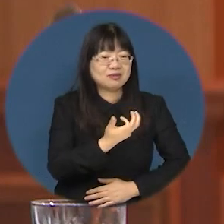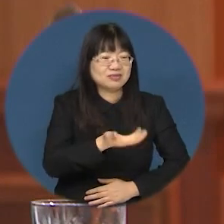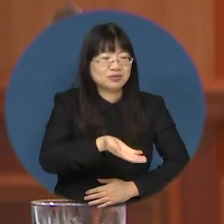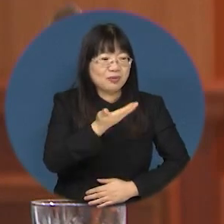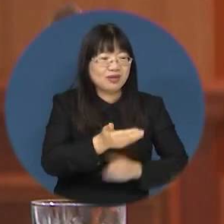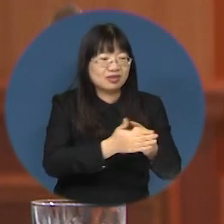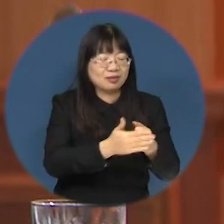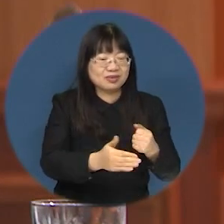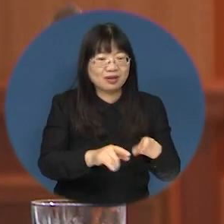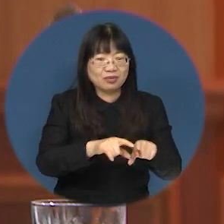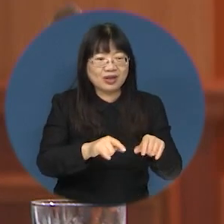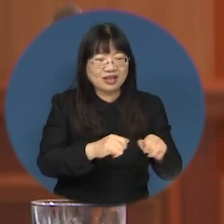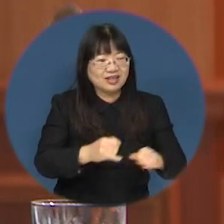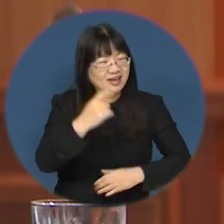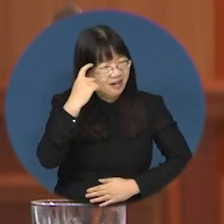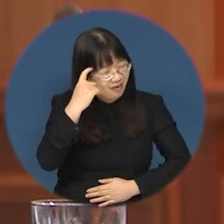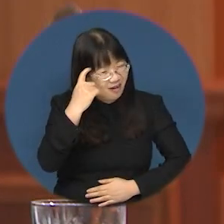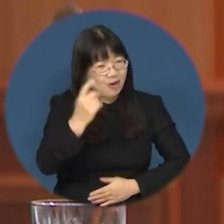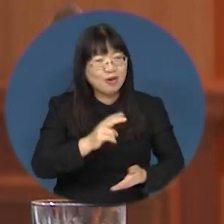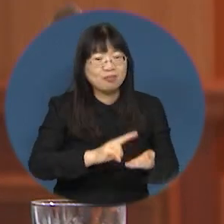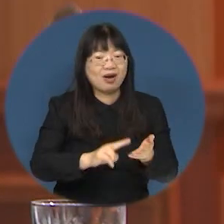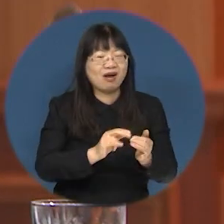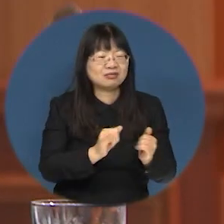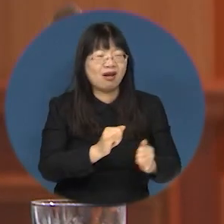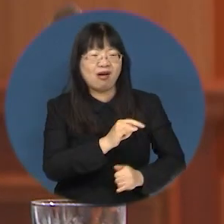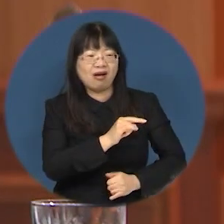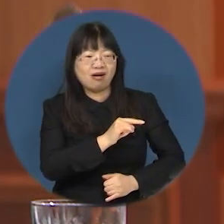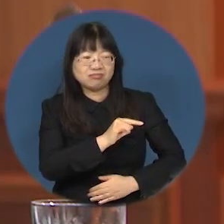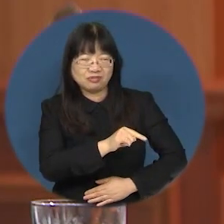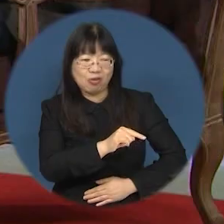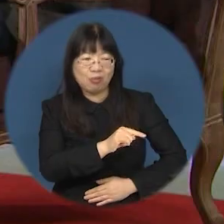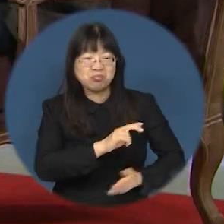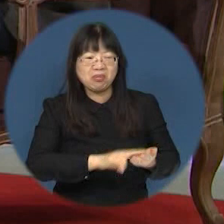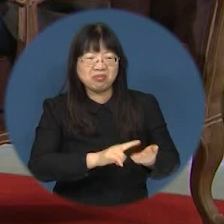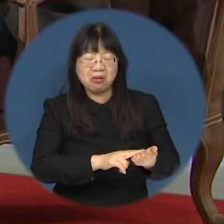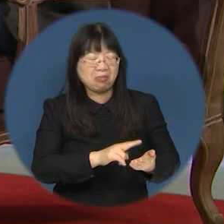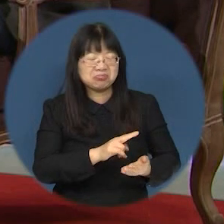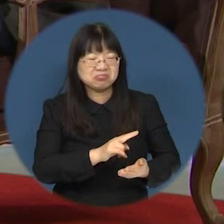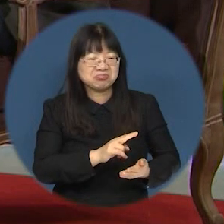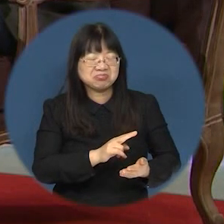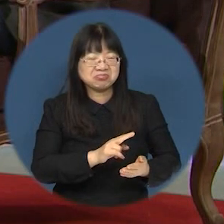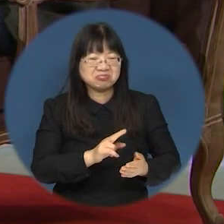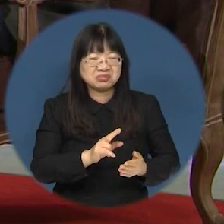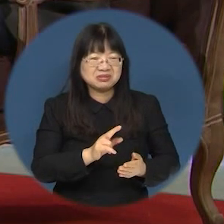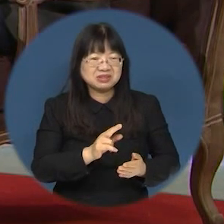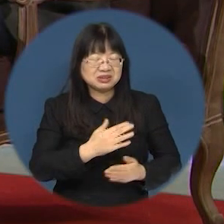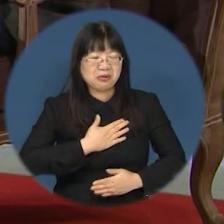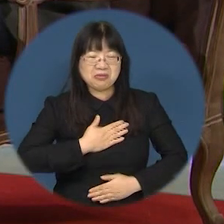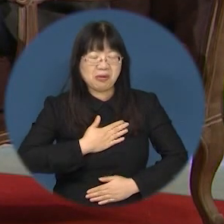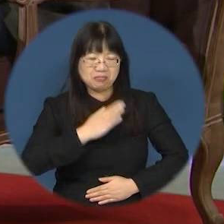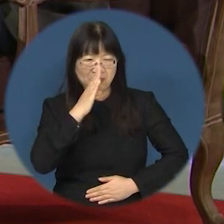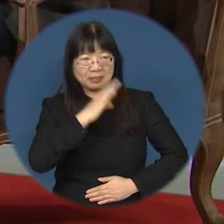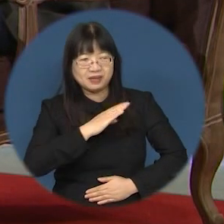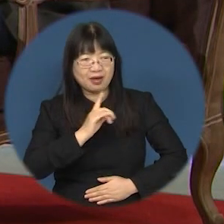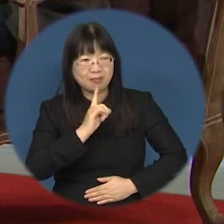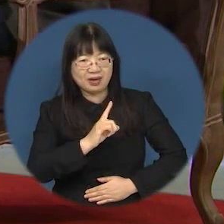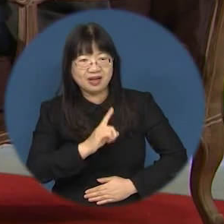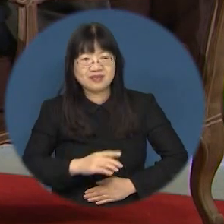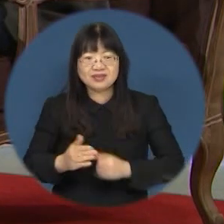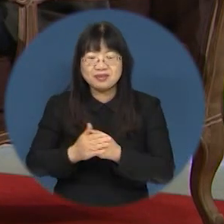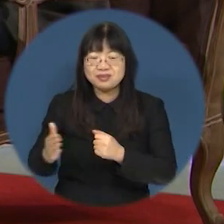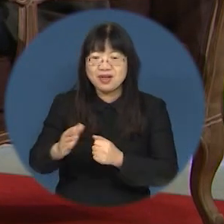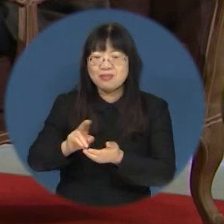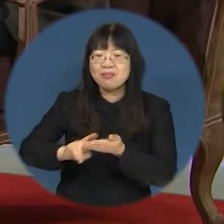대중적인 인식도 그럼요. 만화가 아주 나쁜 것이다. 그렇죠. 뭐 거의 만화는 거의 뭐 5대